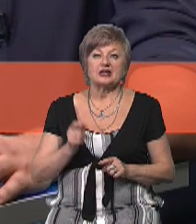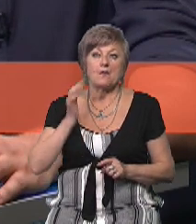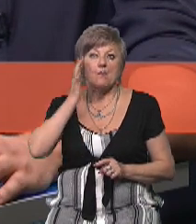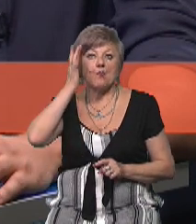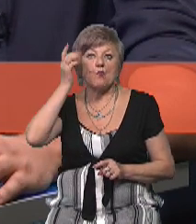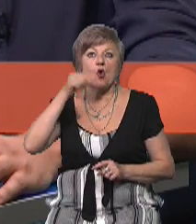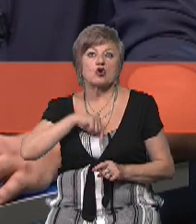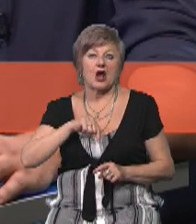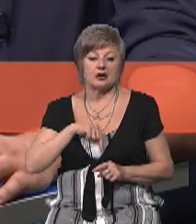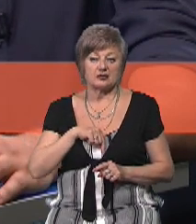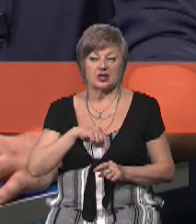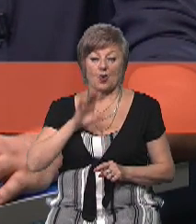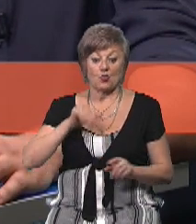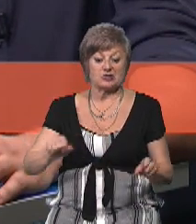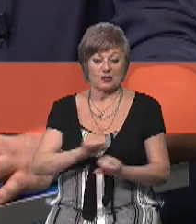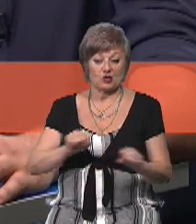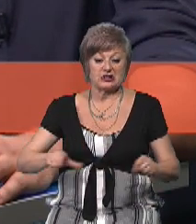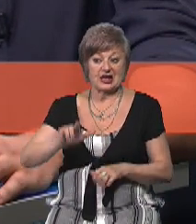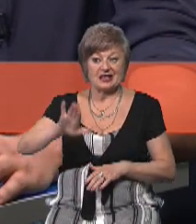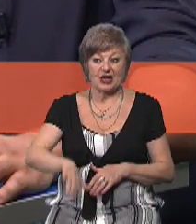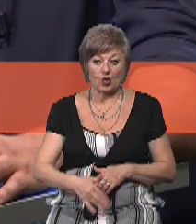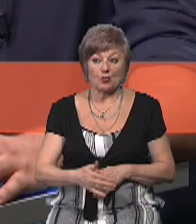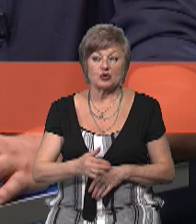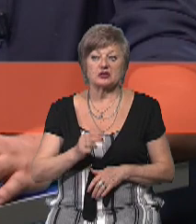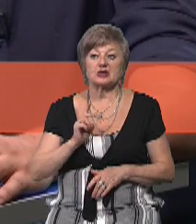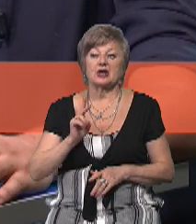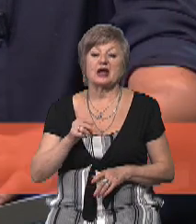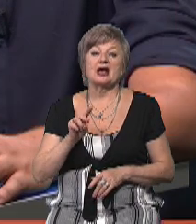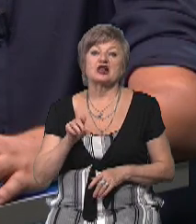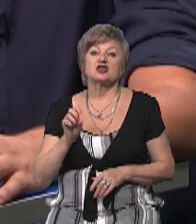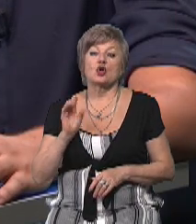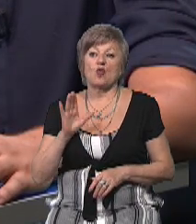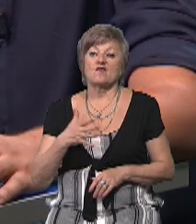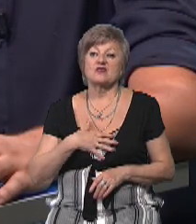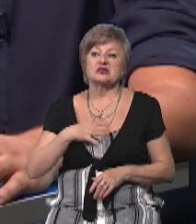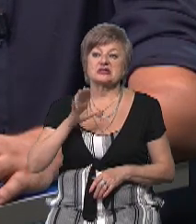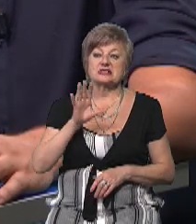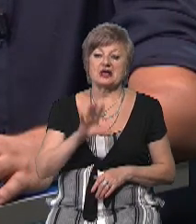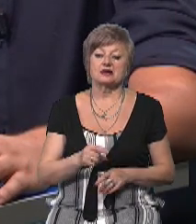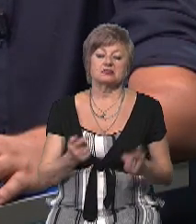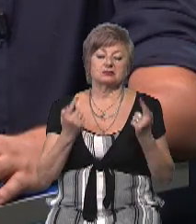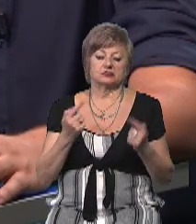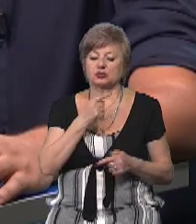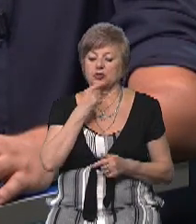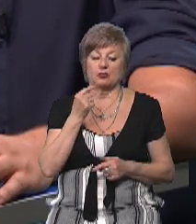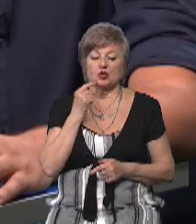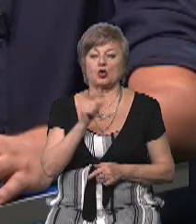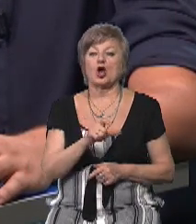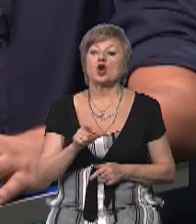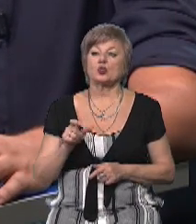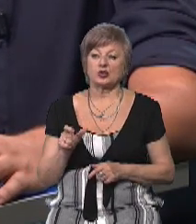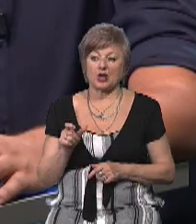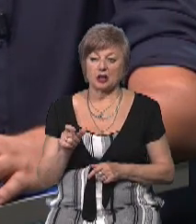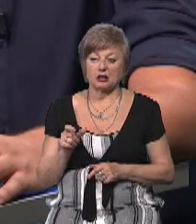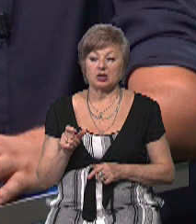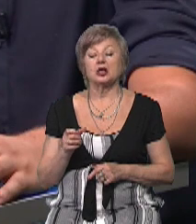аспект, так. Після підриву Дніпро-ГЕСу, дійсно, як сказав Володимир Лінніков, загинула велика кількість людей. От,